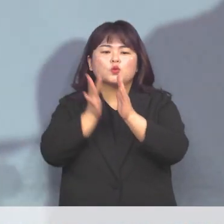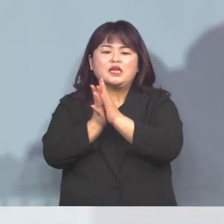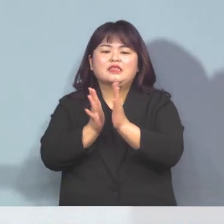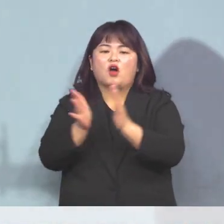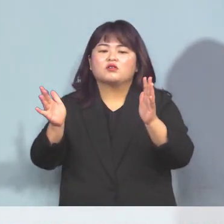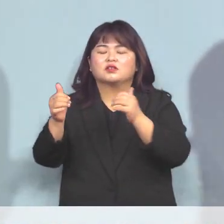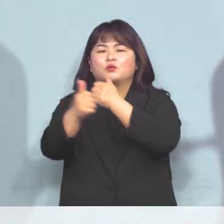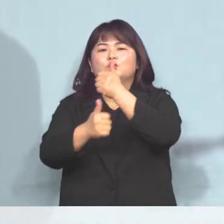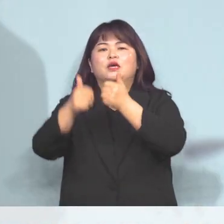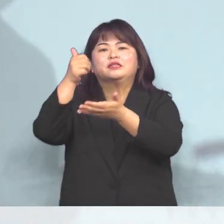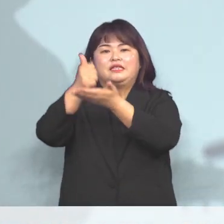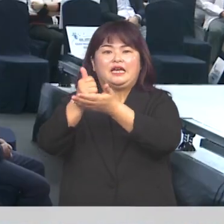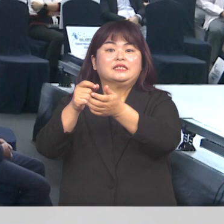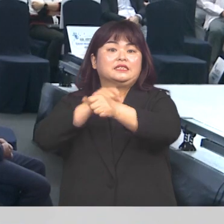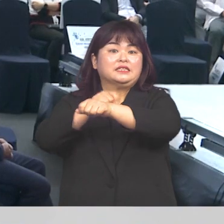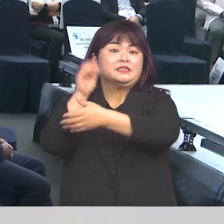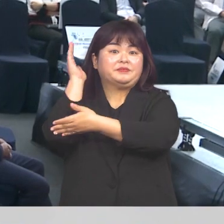열렸습니다.